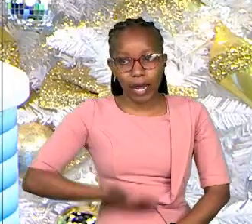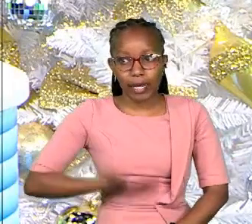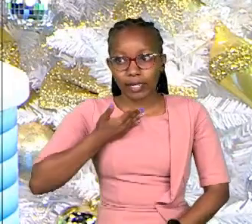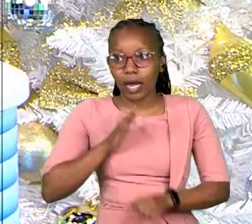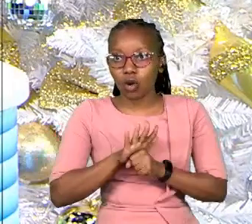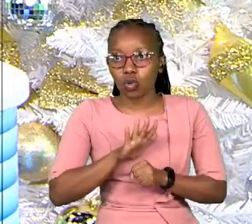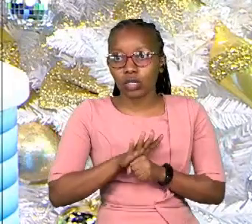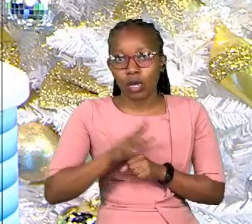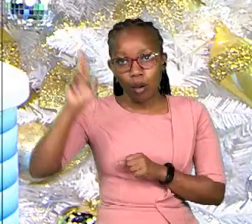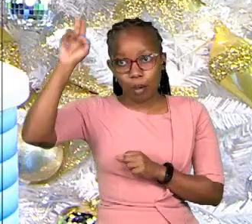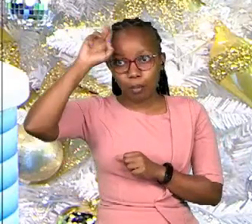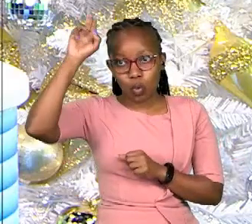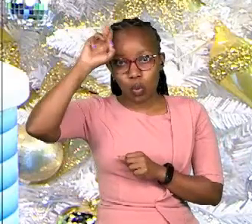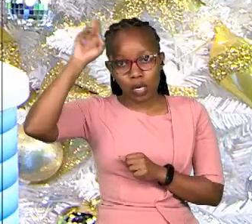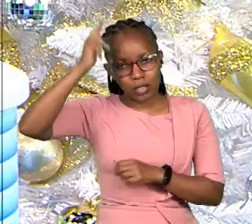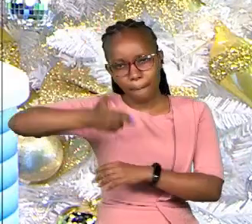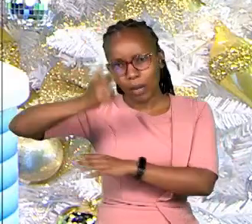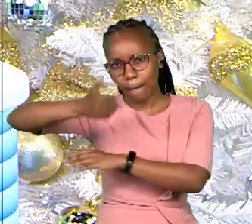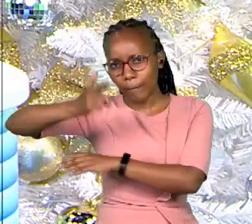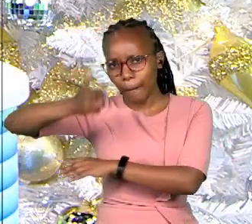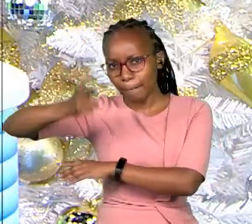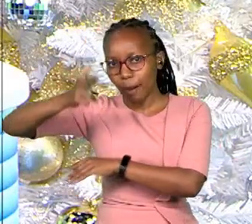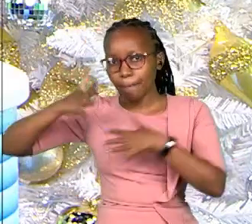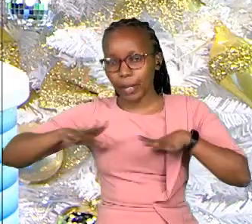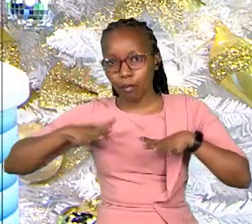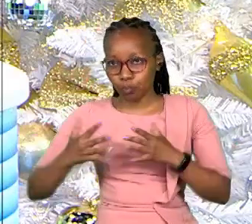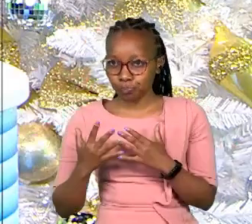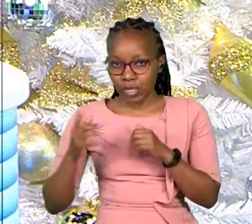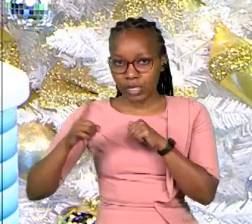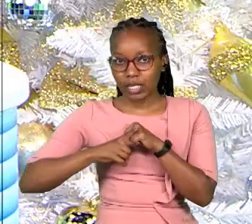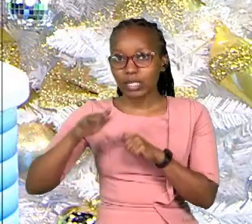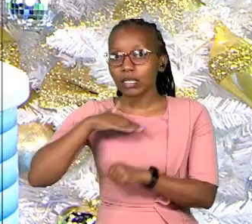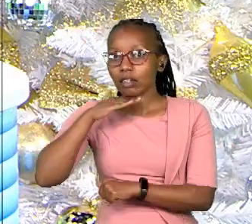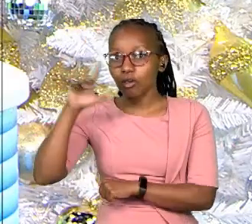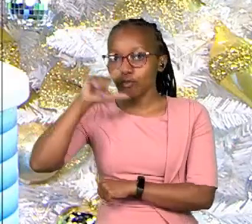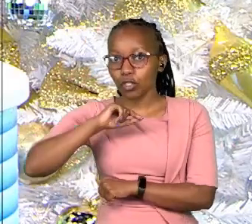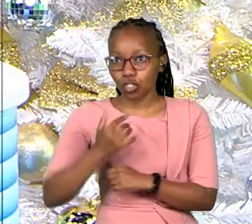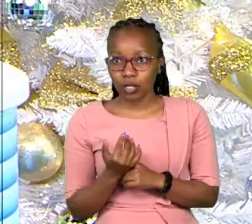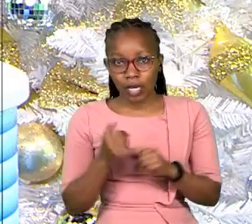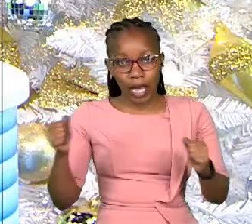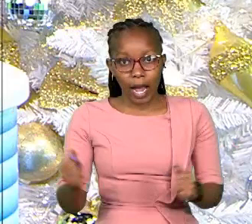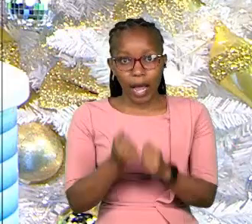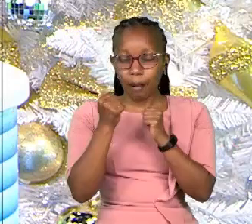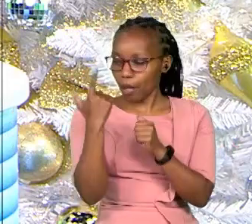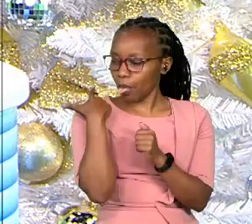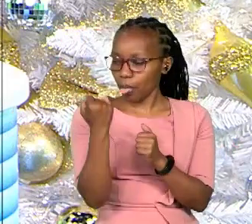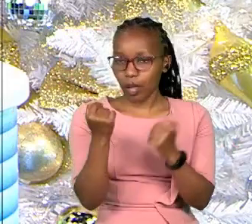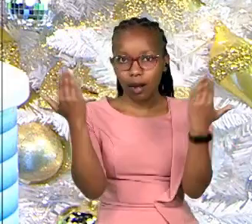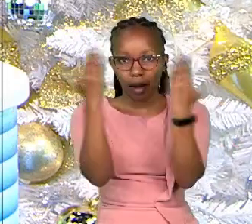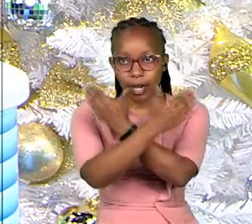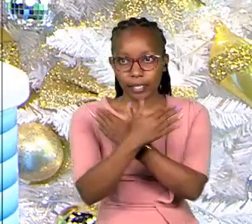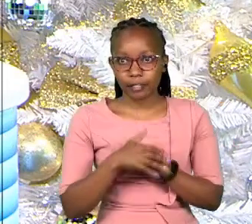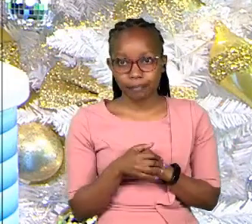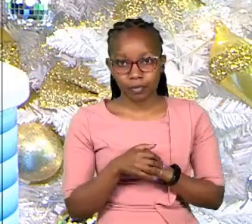ya afisa mmoja wa polisi kuwamiminia wananchi risasi na kuwaua watu sita papo hapo. Tukio hili lilitokea usiku wa kuamkia jana. Huyo